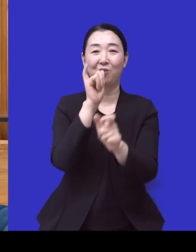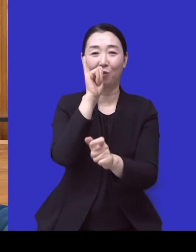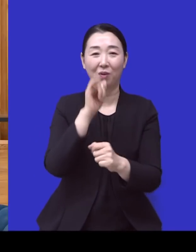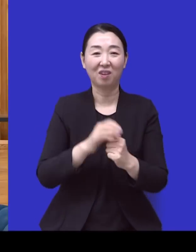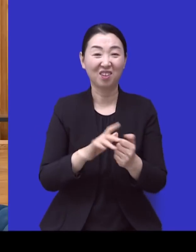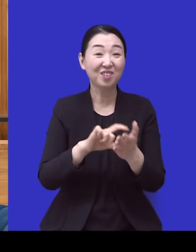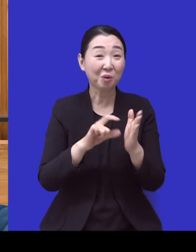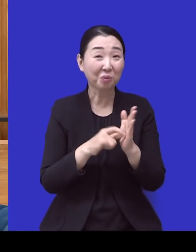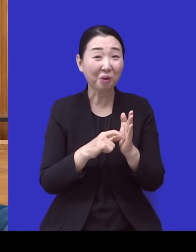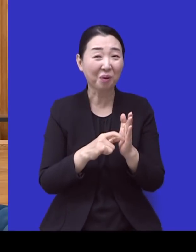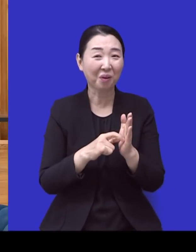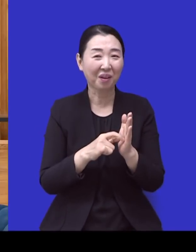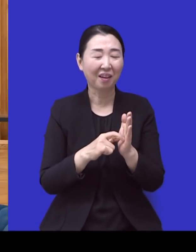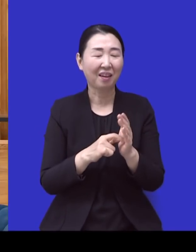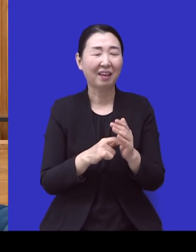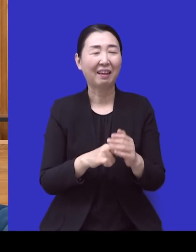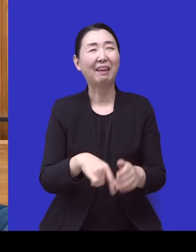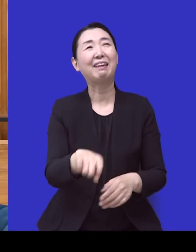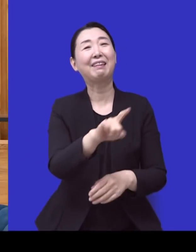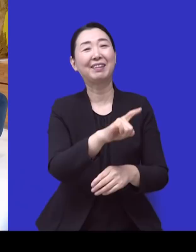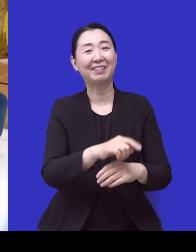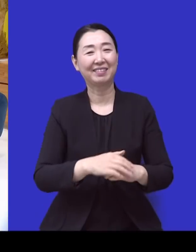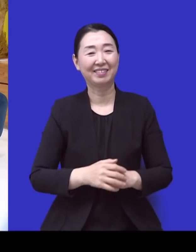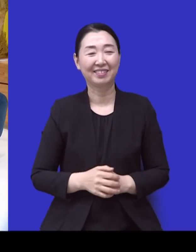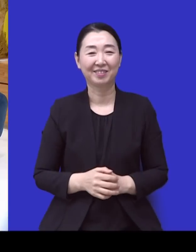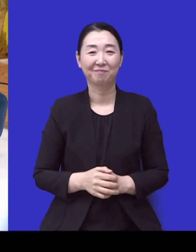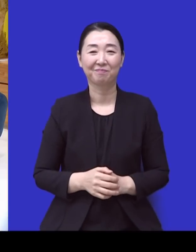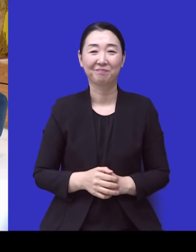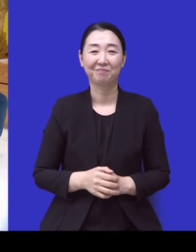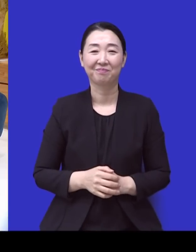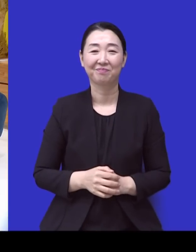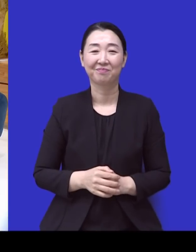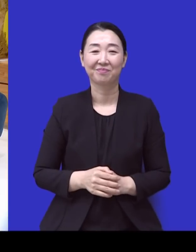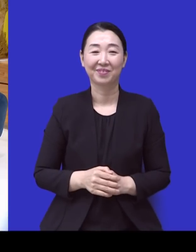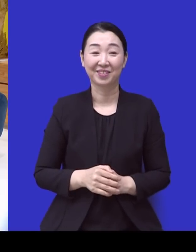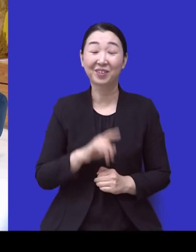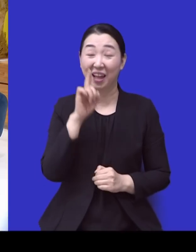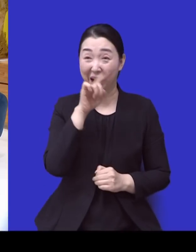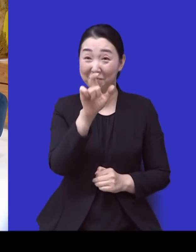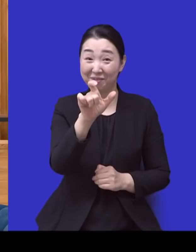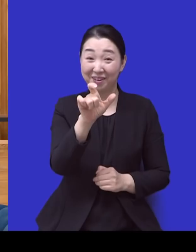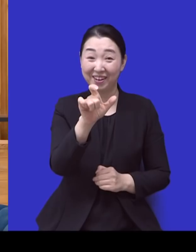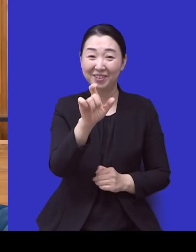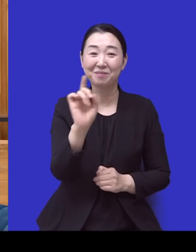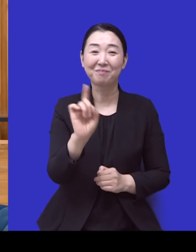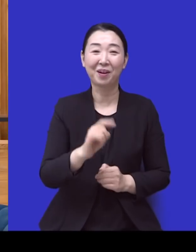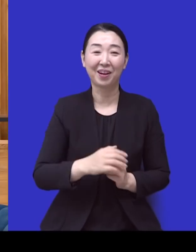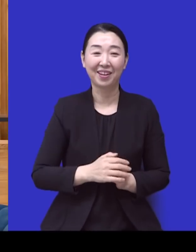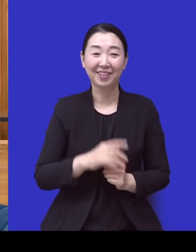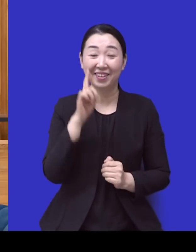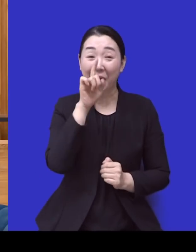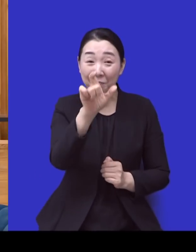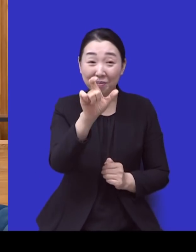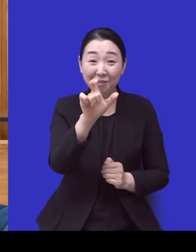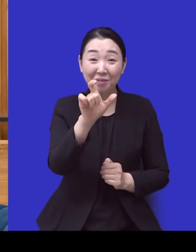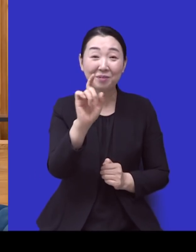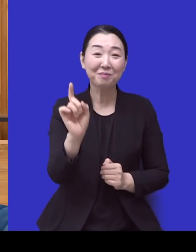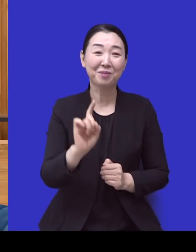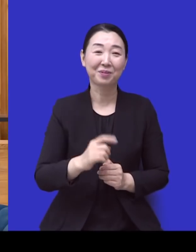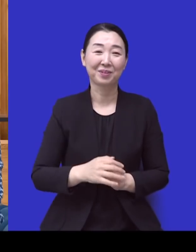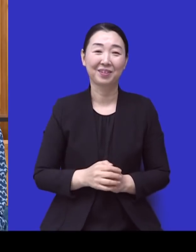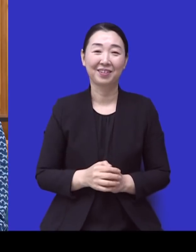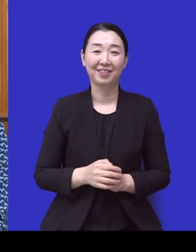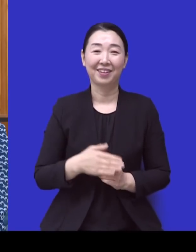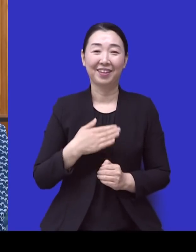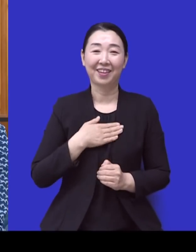대부분이었는데 그 정도? 그것도 전문 약한 또 거구나. 악플계 교수님이시거든요. 그거 악플로 생각하세요? 저는